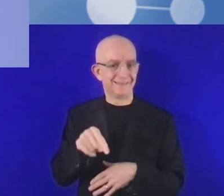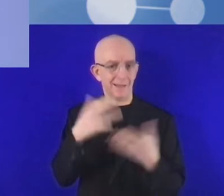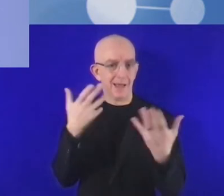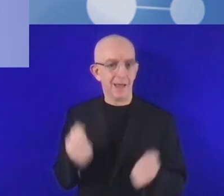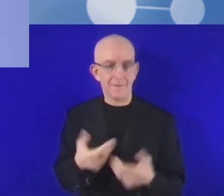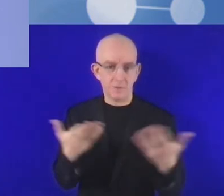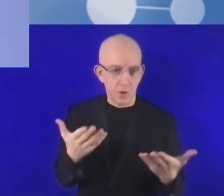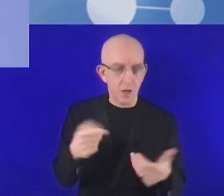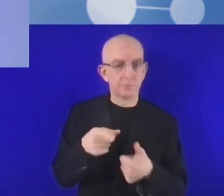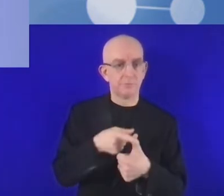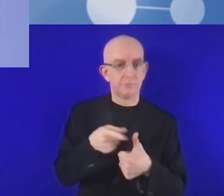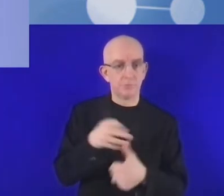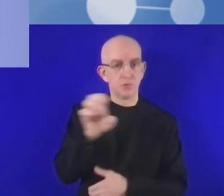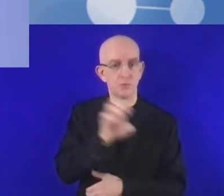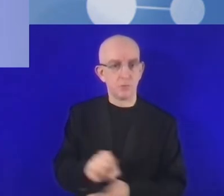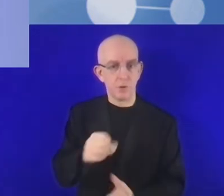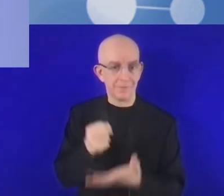团